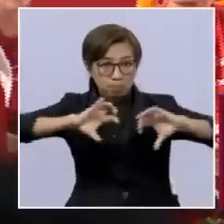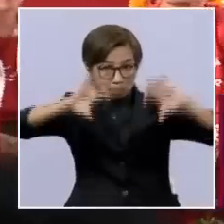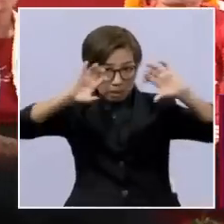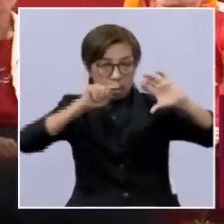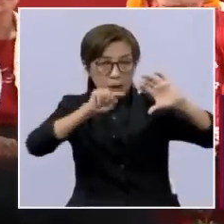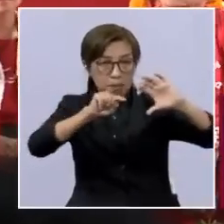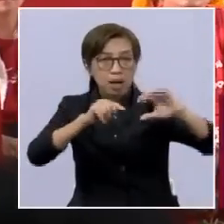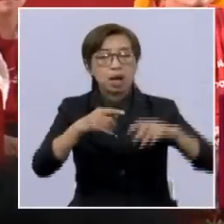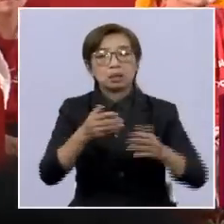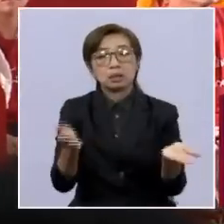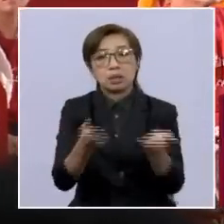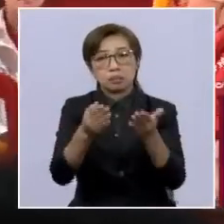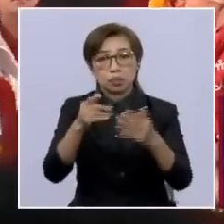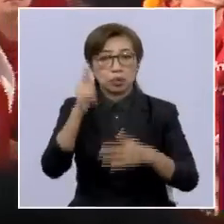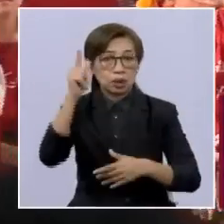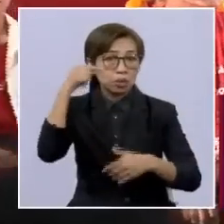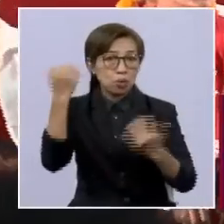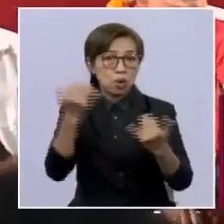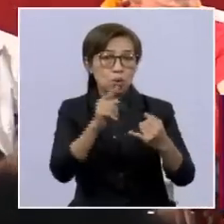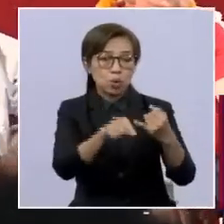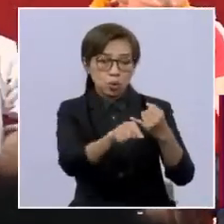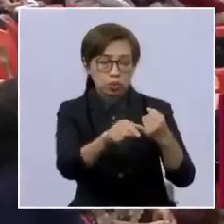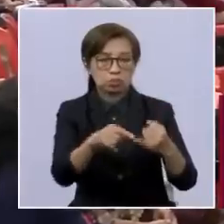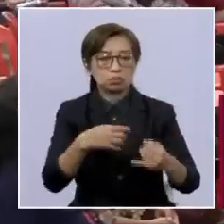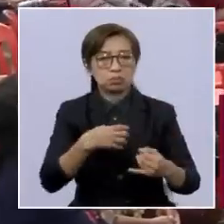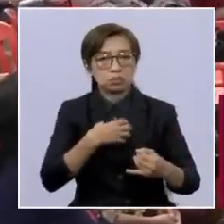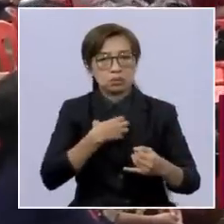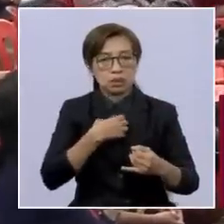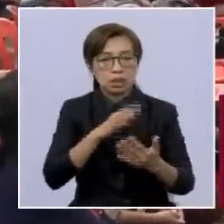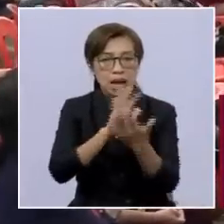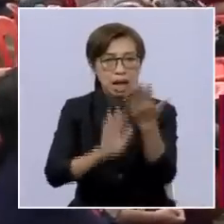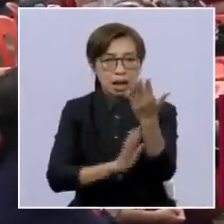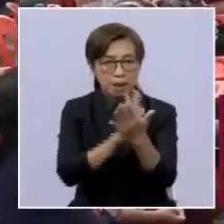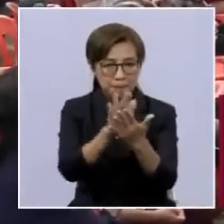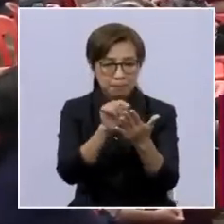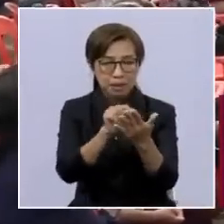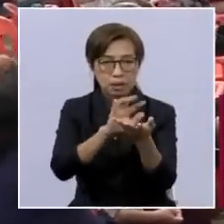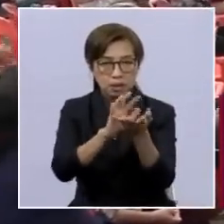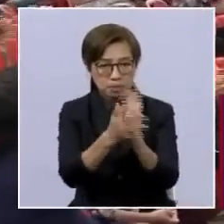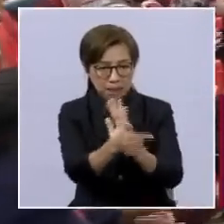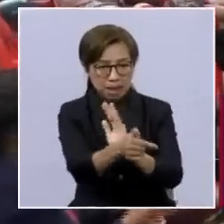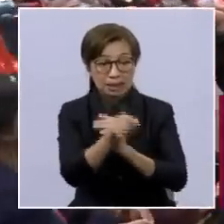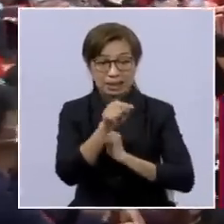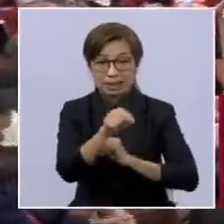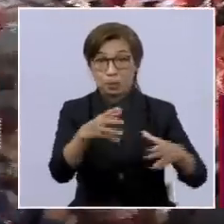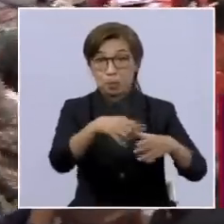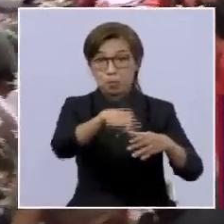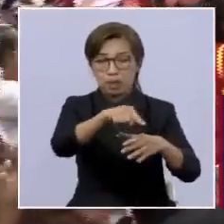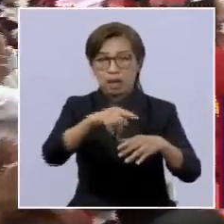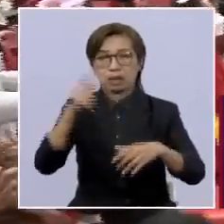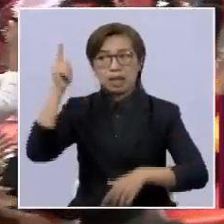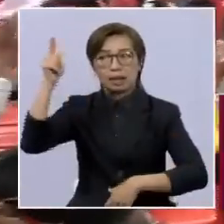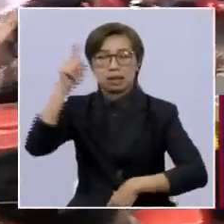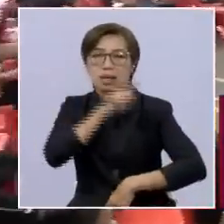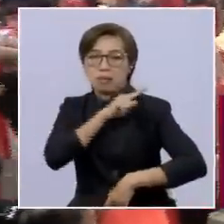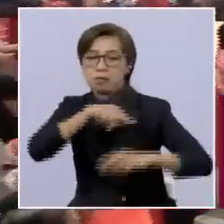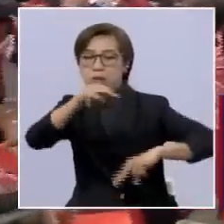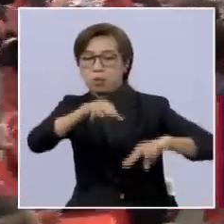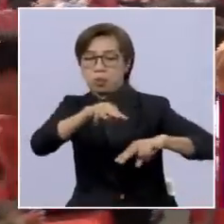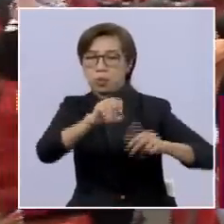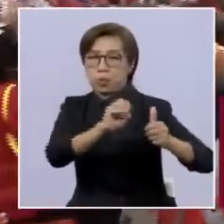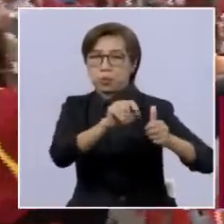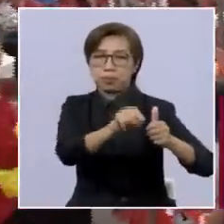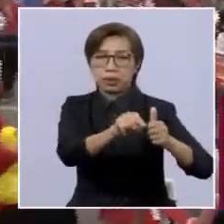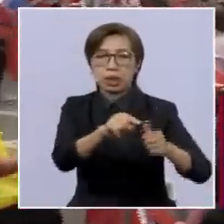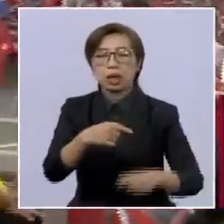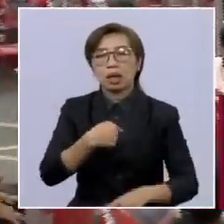ธิปไตยอยากจะเห็นความเปลี่ยนแปลงโดยมีคุณทักษิณเป็นคนคุมเกมฝ่ายนี้เนี่ยเชื่อว่าพรรคเพื่อไทยจะชนะเลือกตั้งแบบแลน